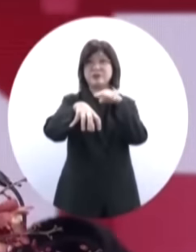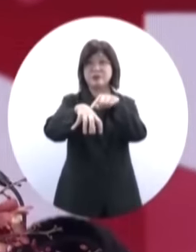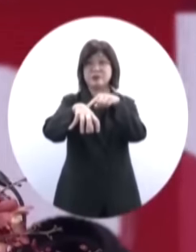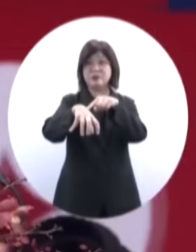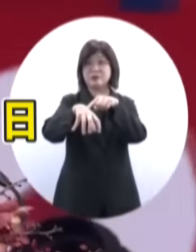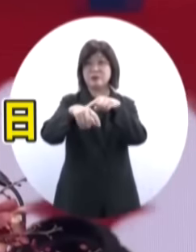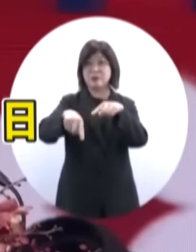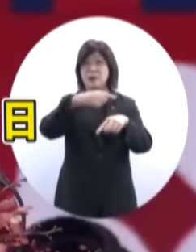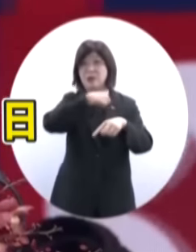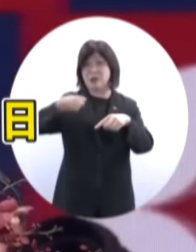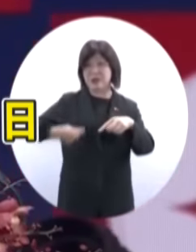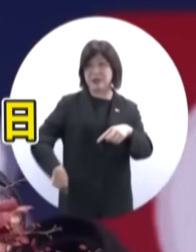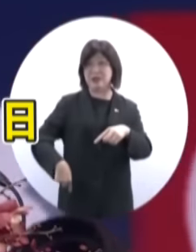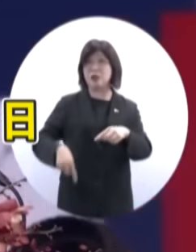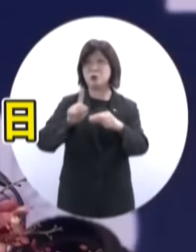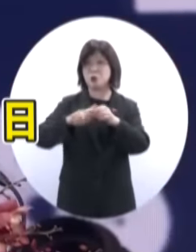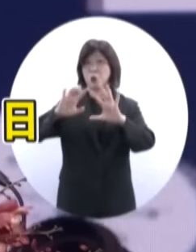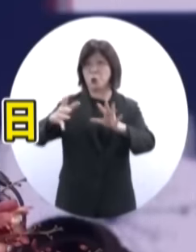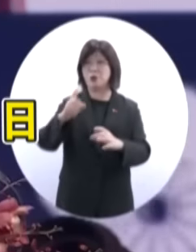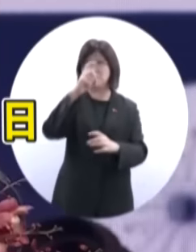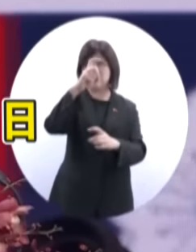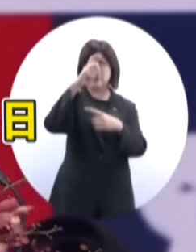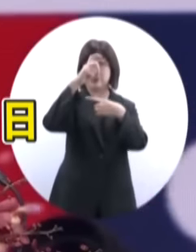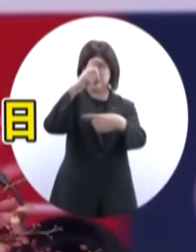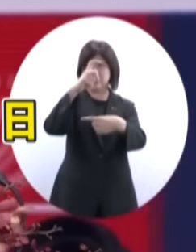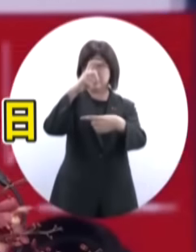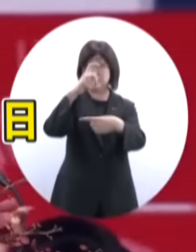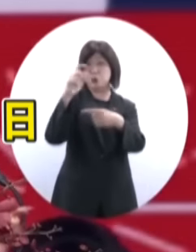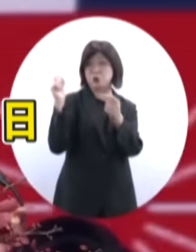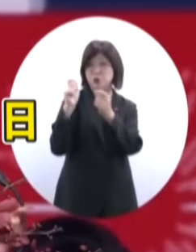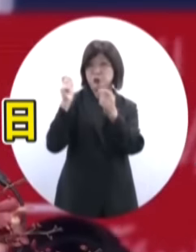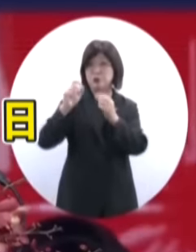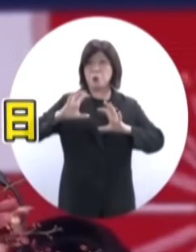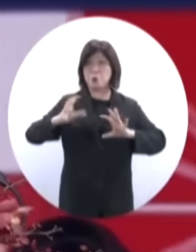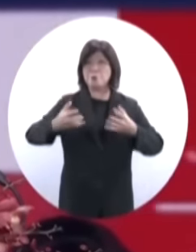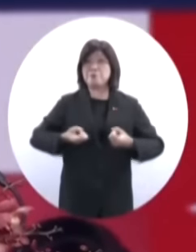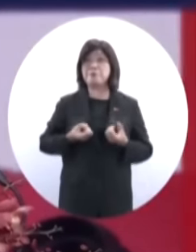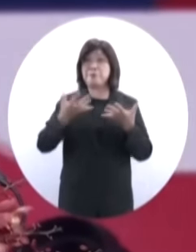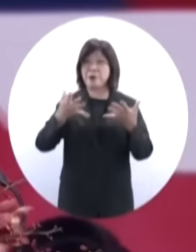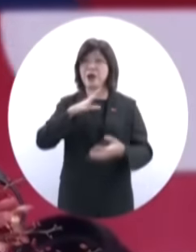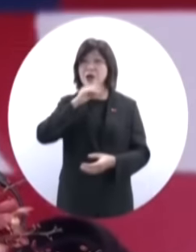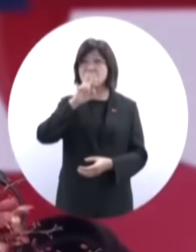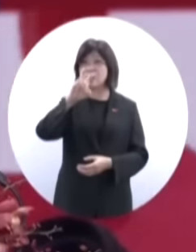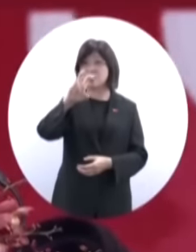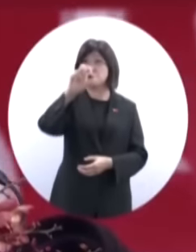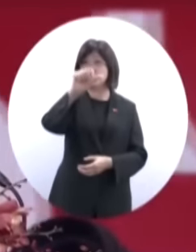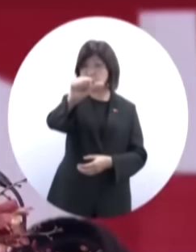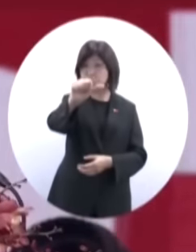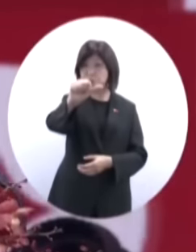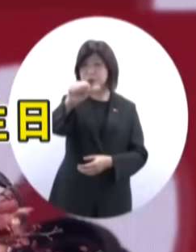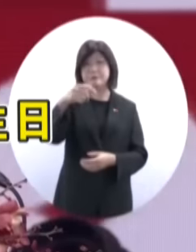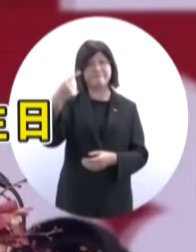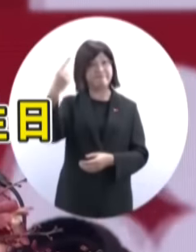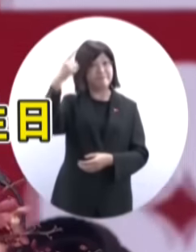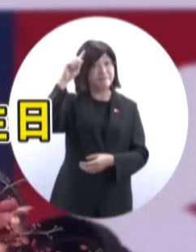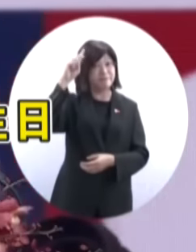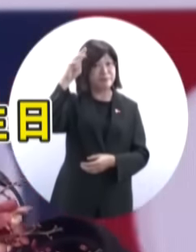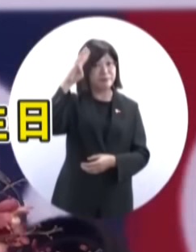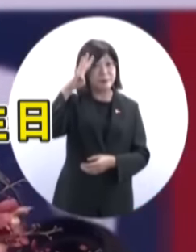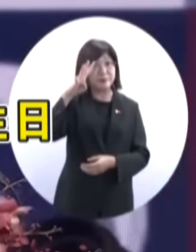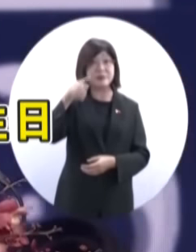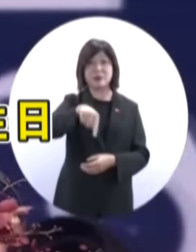不投，民进党他也不会当选。 那你自己讲，平心而论，赖清德这样讲话，你赞成吗？ 赖清德讲话没有错，可是讲话时机不对。赖清德 时